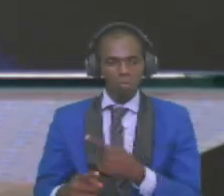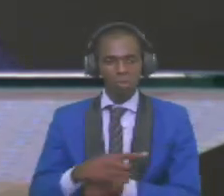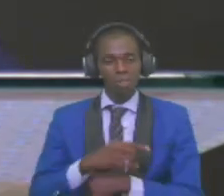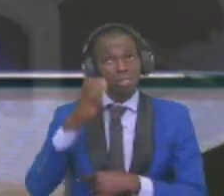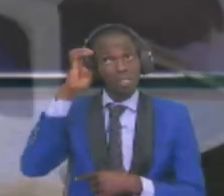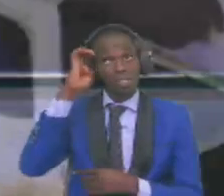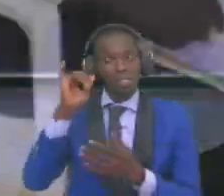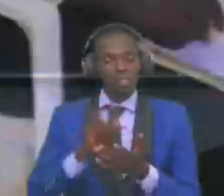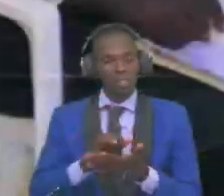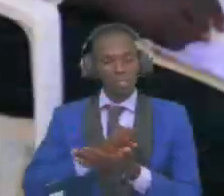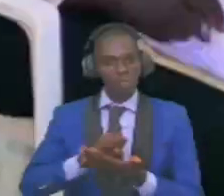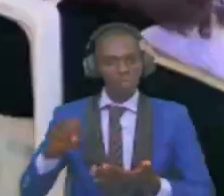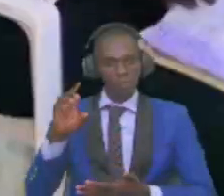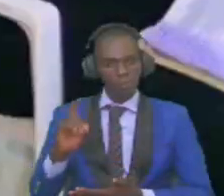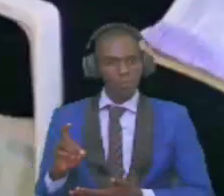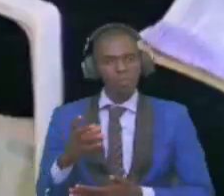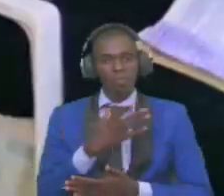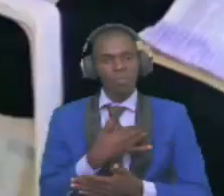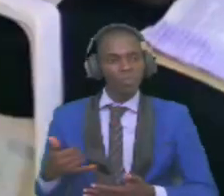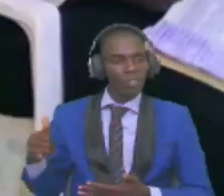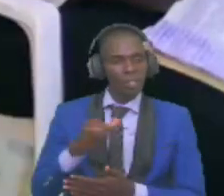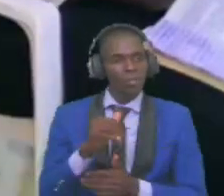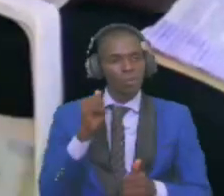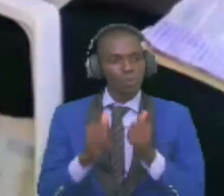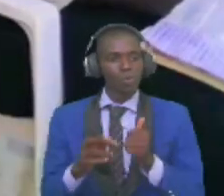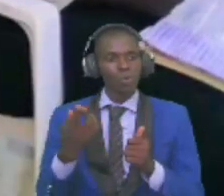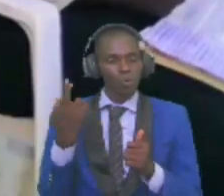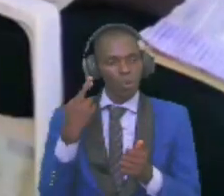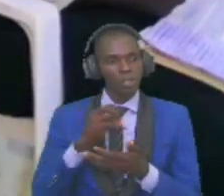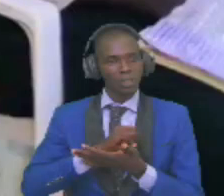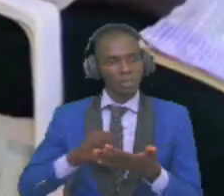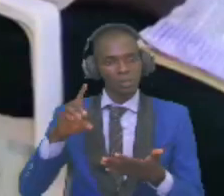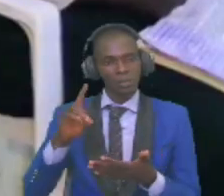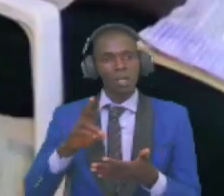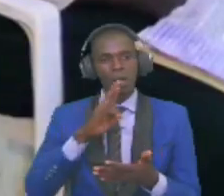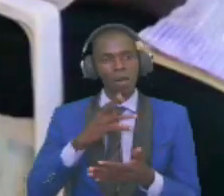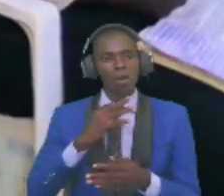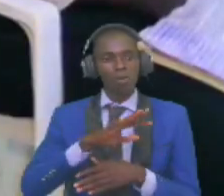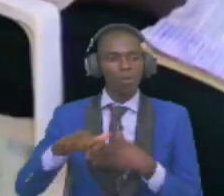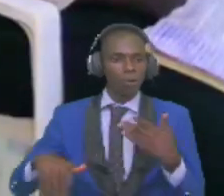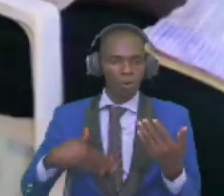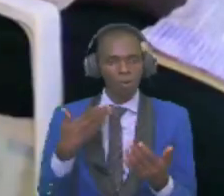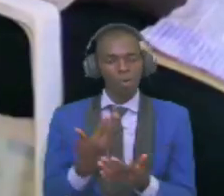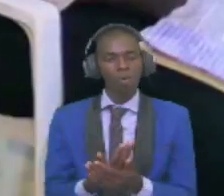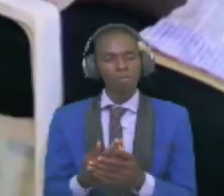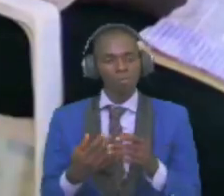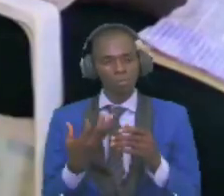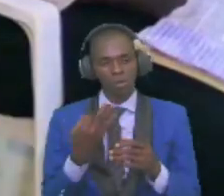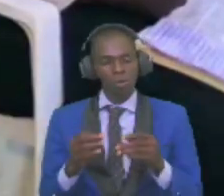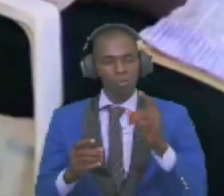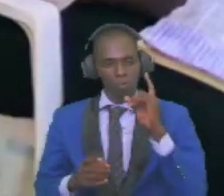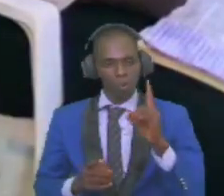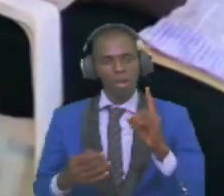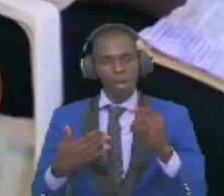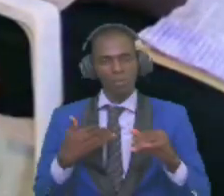car celui qui sanctifie et ceux qui sont sanctifiés sont tous issus d'un